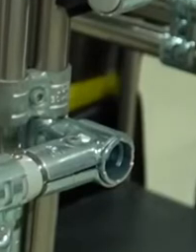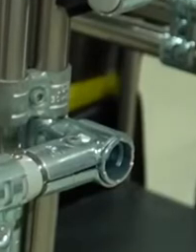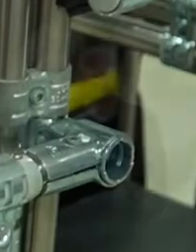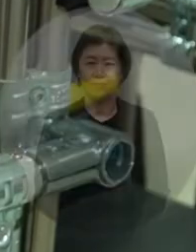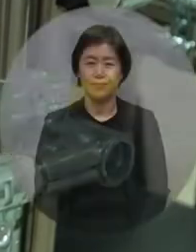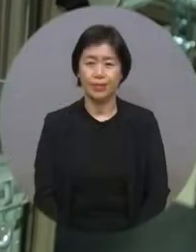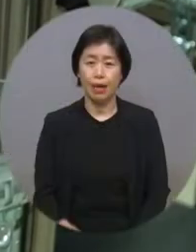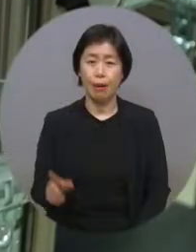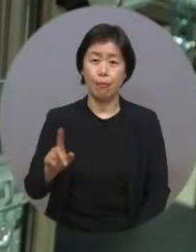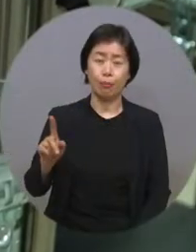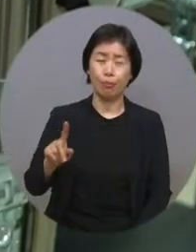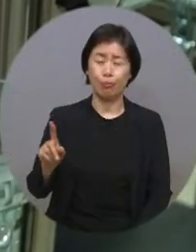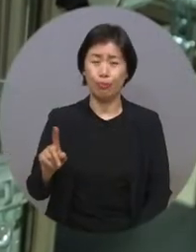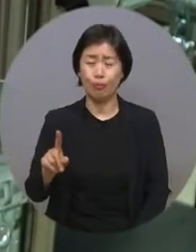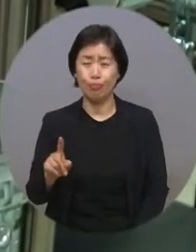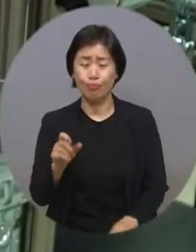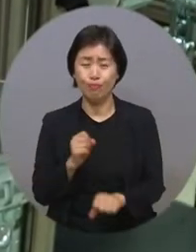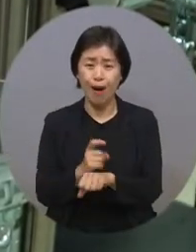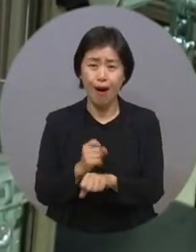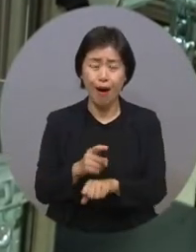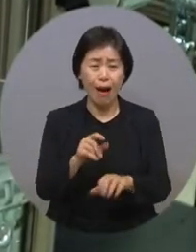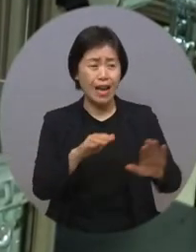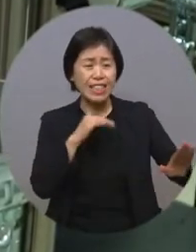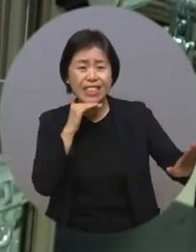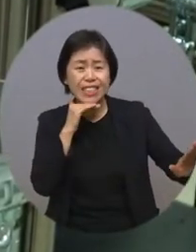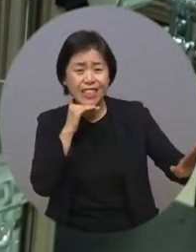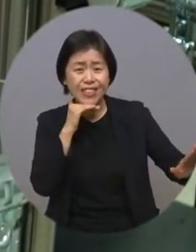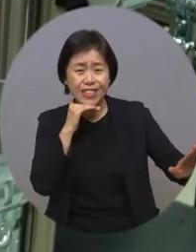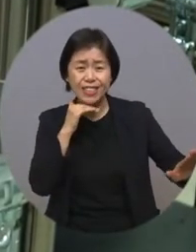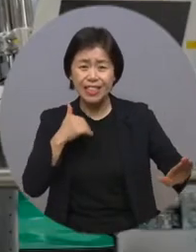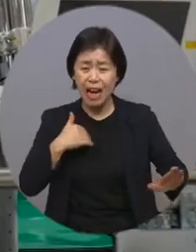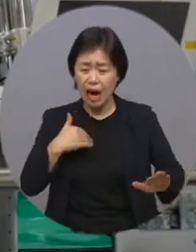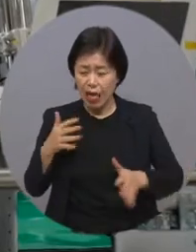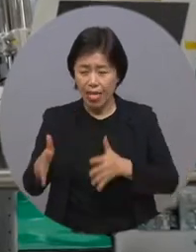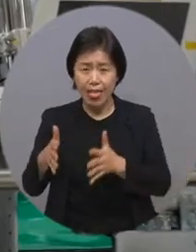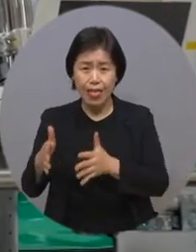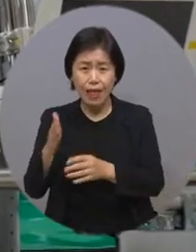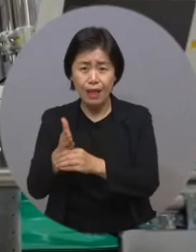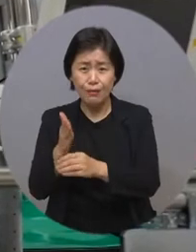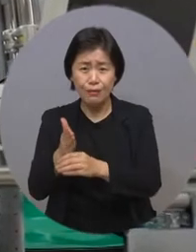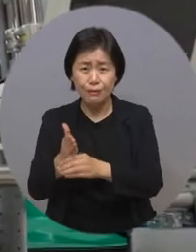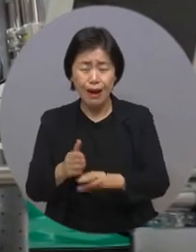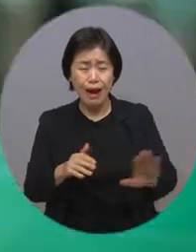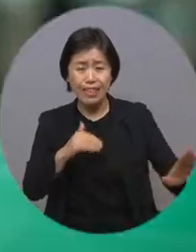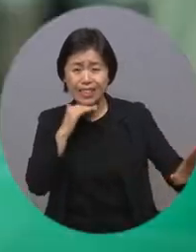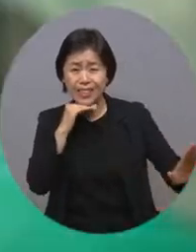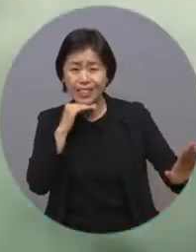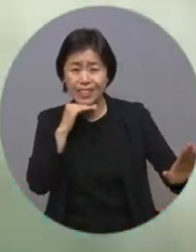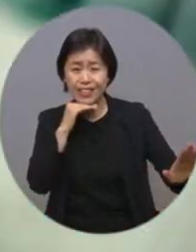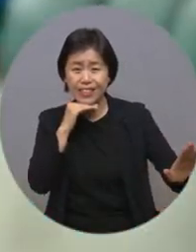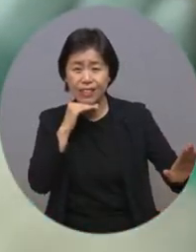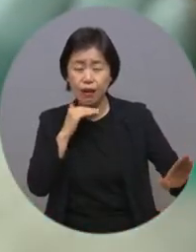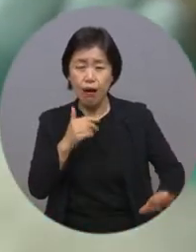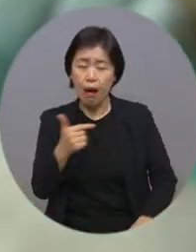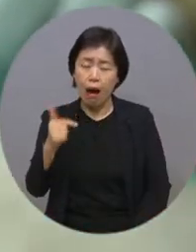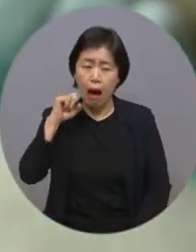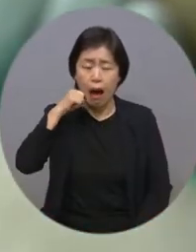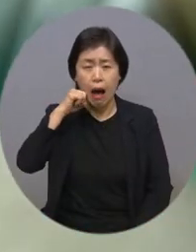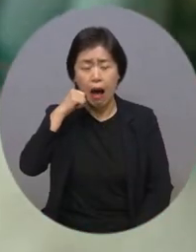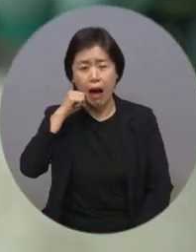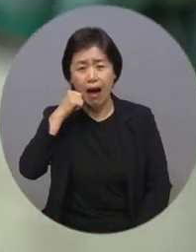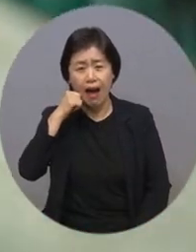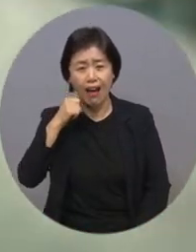아니 이거 벌써요? 아니 잠시만요. 하실 수 있으세요? 아니 잠시만요. 아니 이거 너무